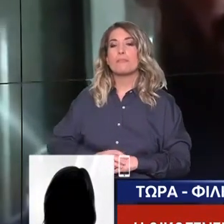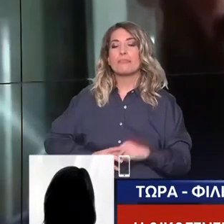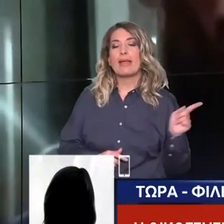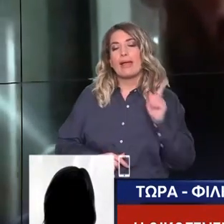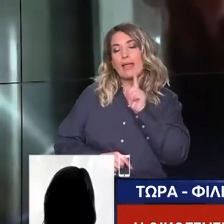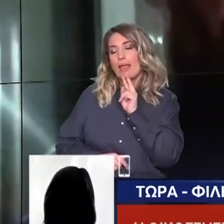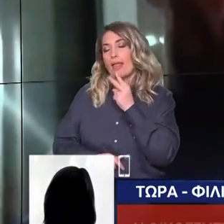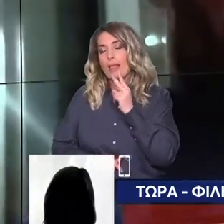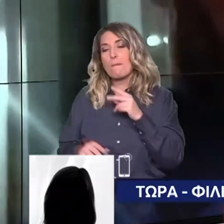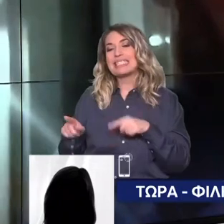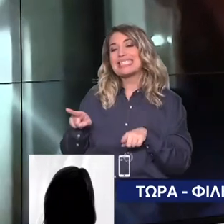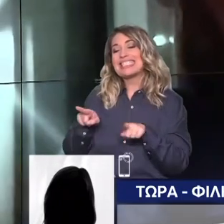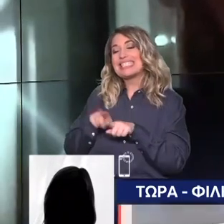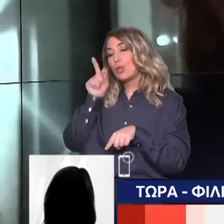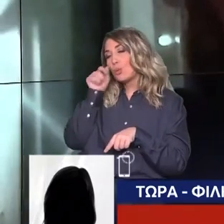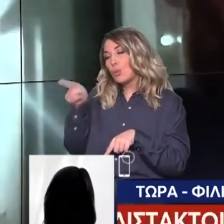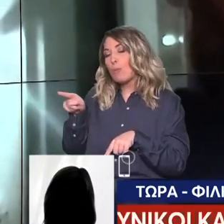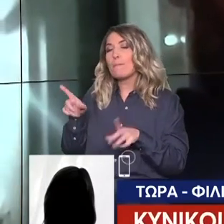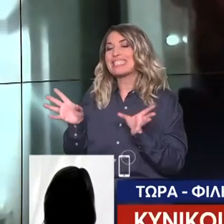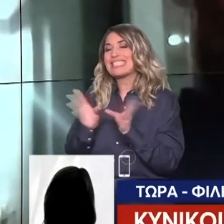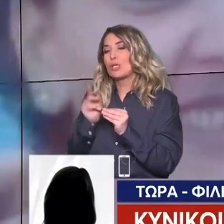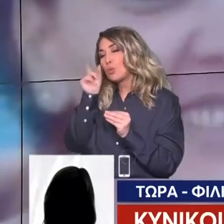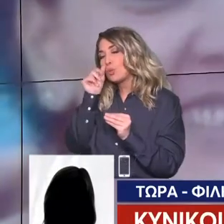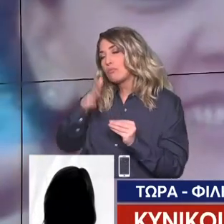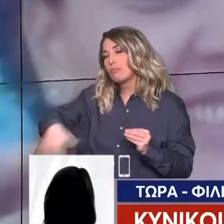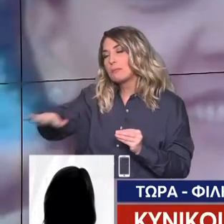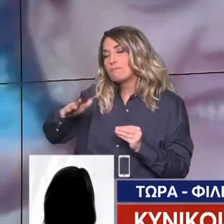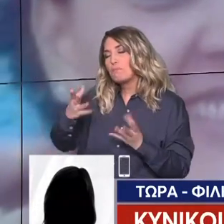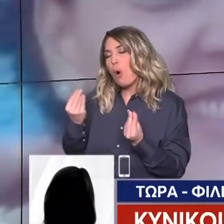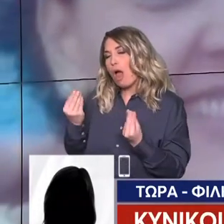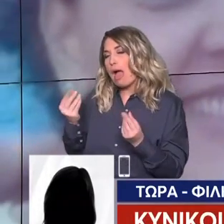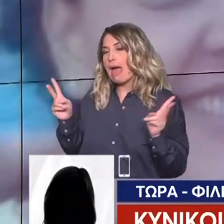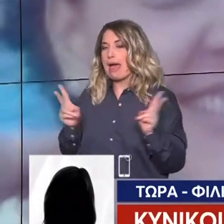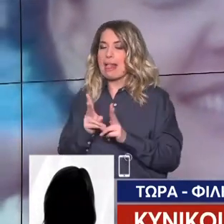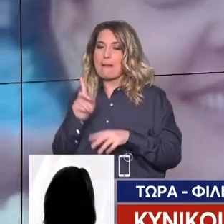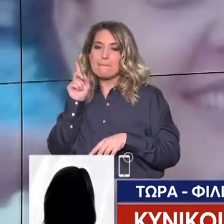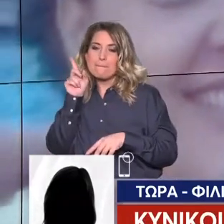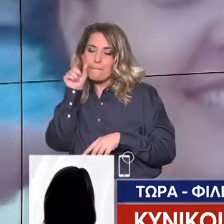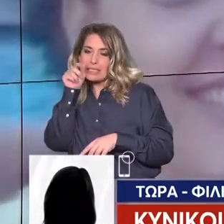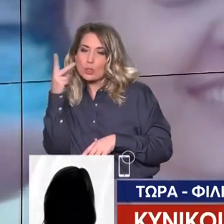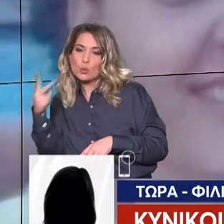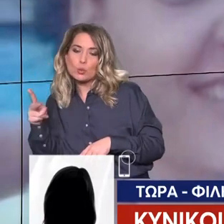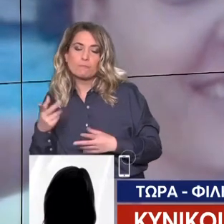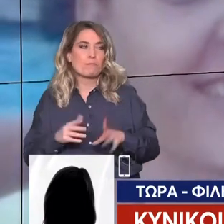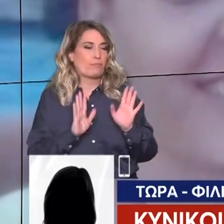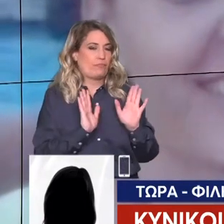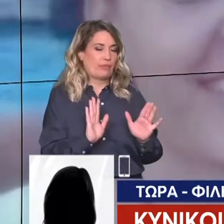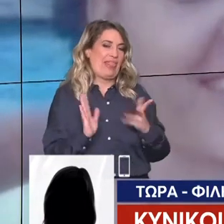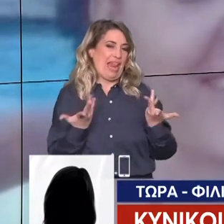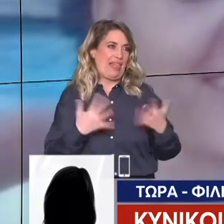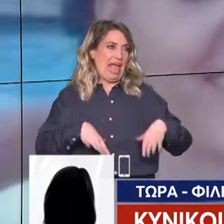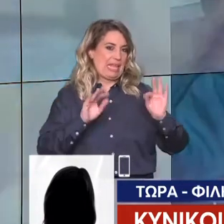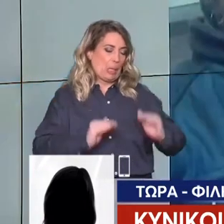γιατί αυτό δεν συνηθίζεται. Δηλαδή, συνήθως τα παιδιά, και ειδικά εκείνα τα χρόνια, έμεναν στη μάνα.